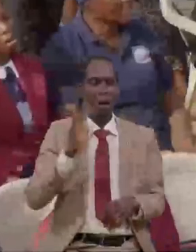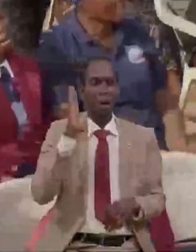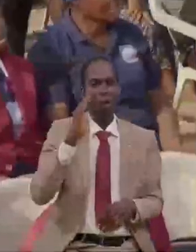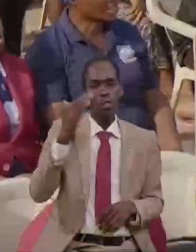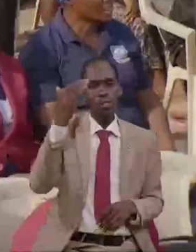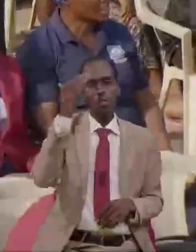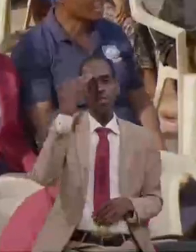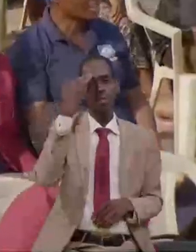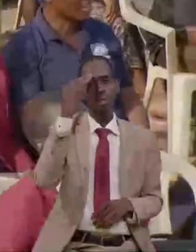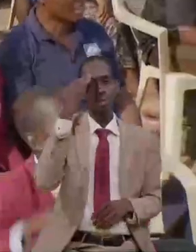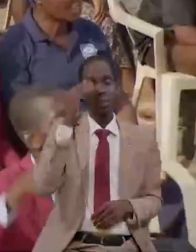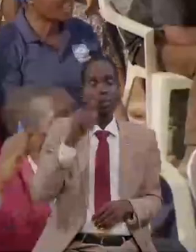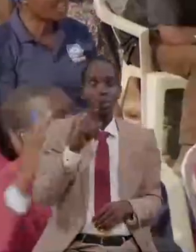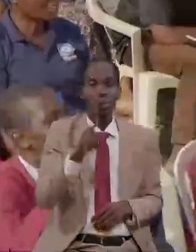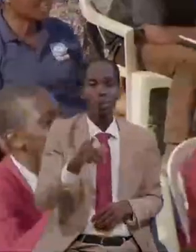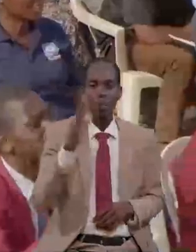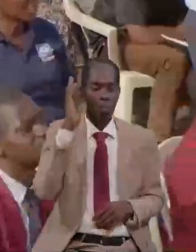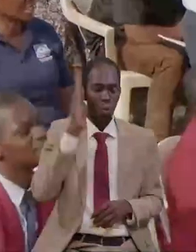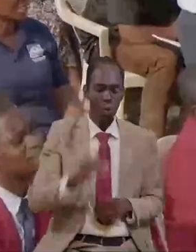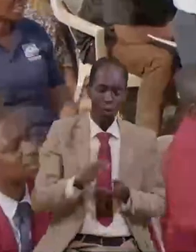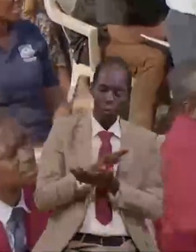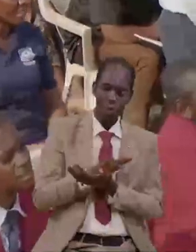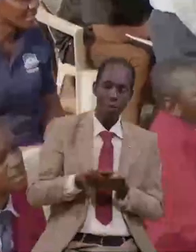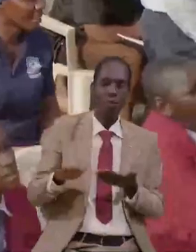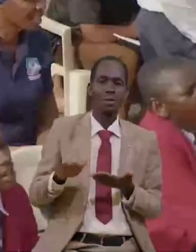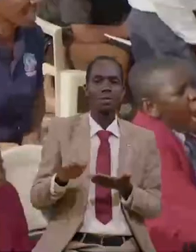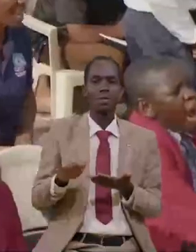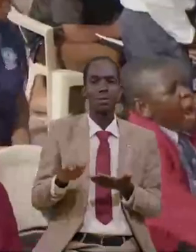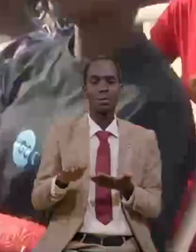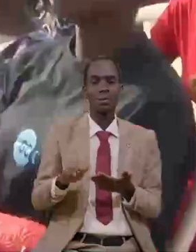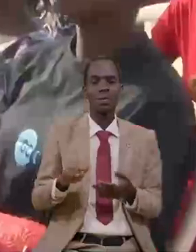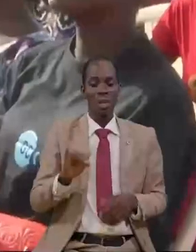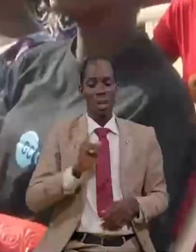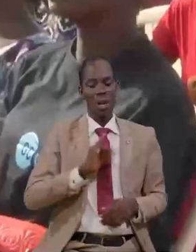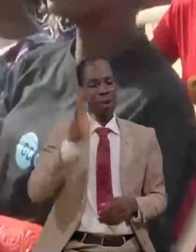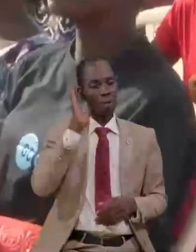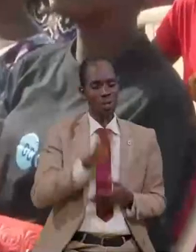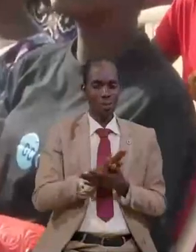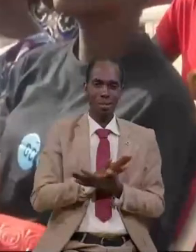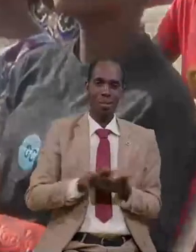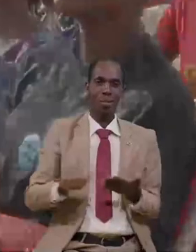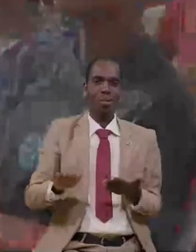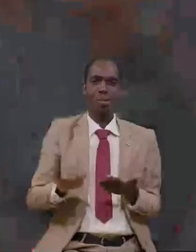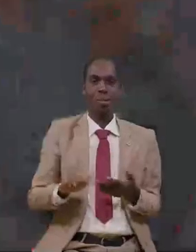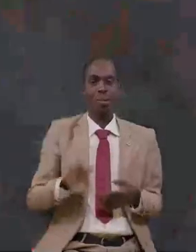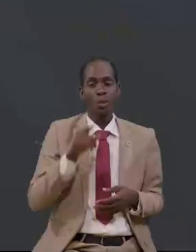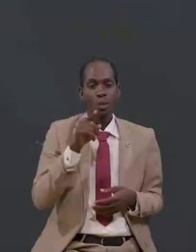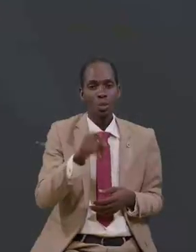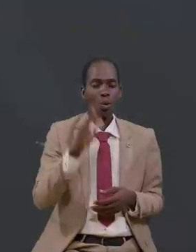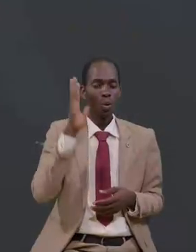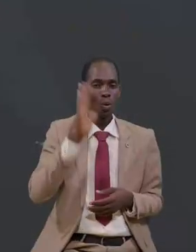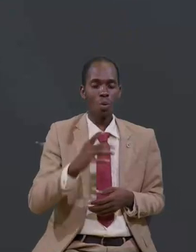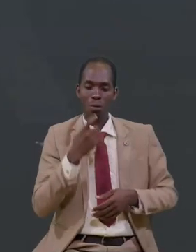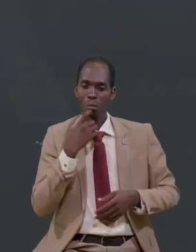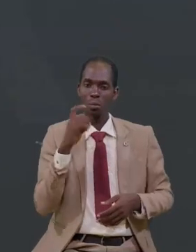discerner. Tu vas distiller. Je vais distiller. Tu vas